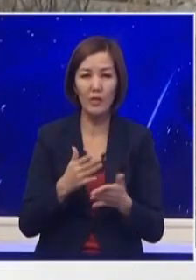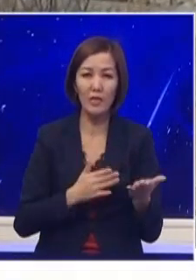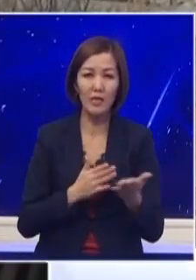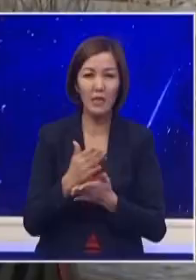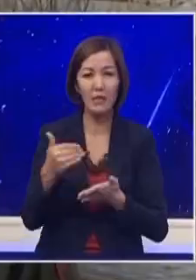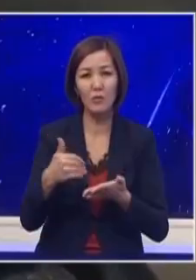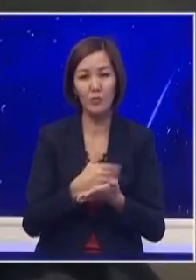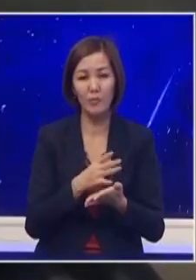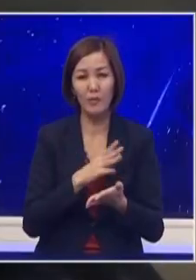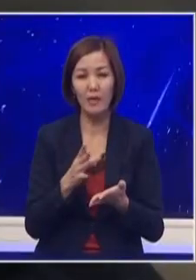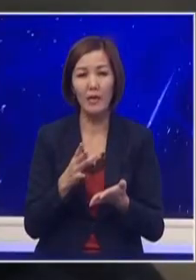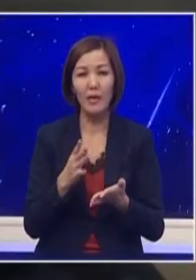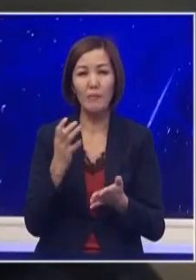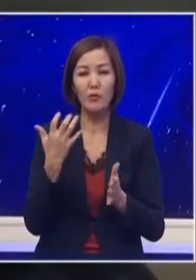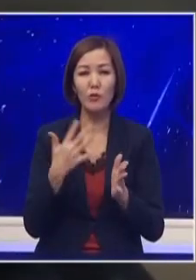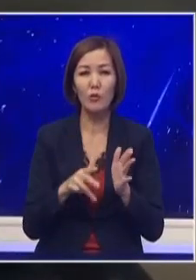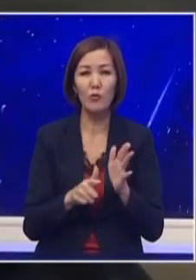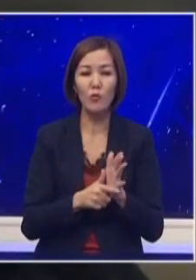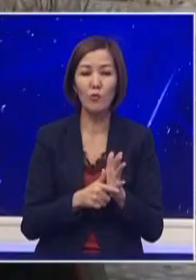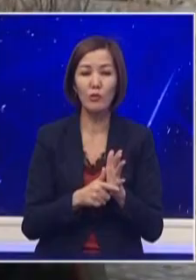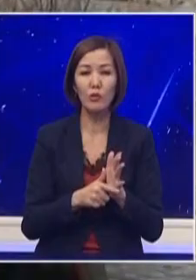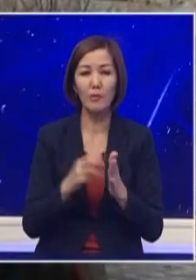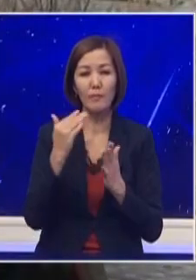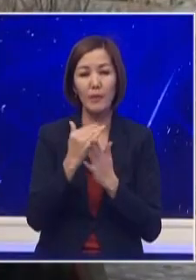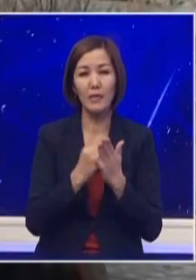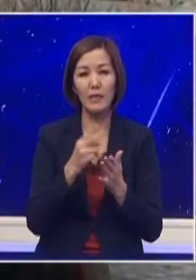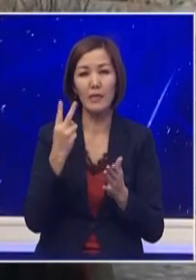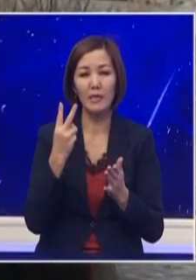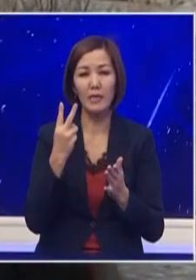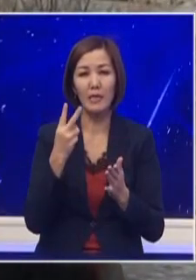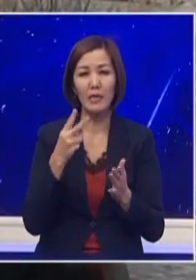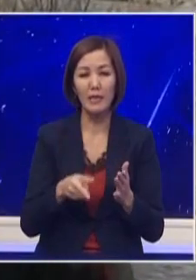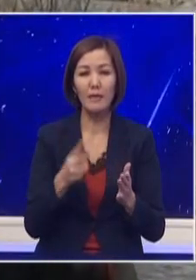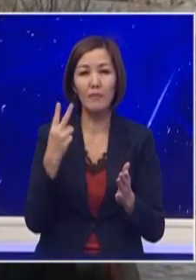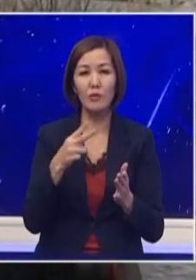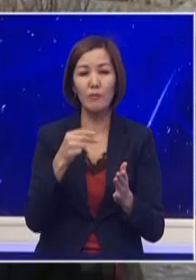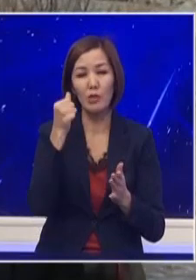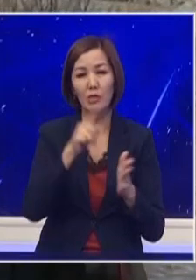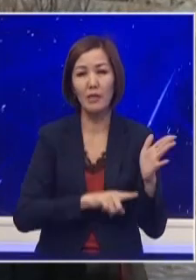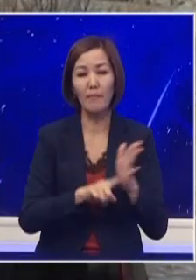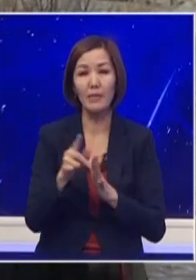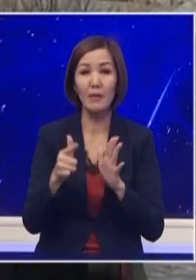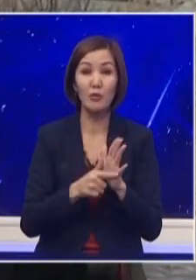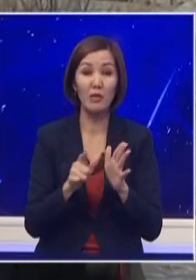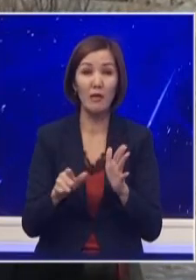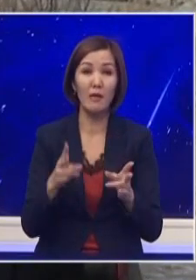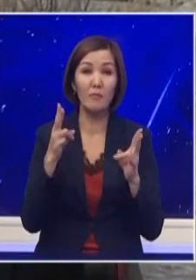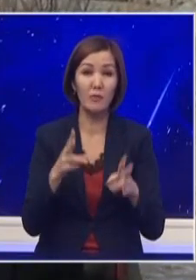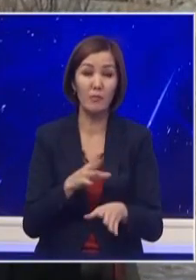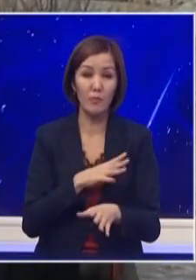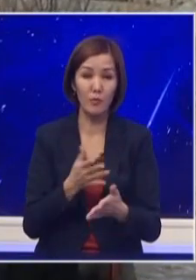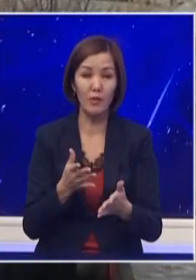құқықтық кодексінің 549 бабының 5-ші тармағымен 2022 жылдың басынан уже 7 адам жол